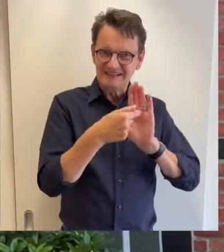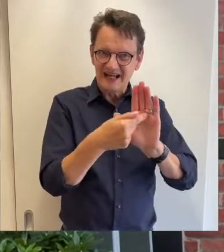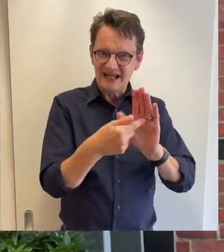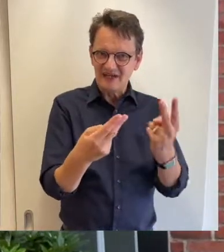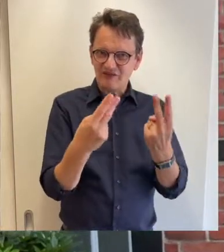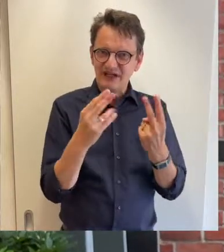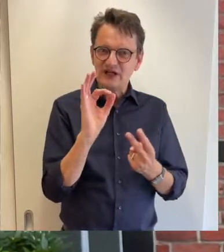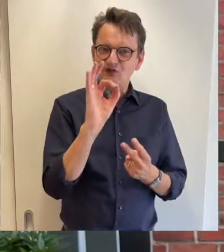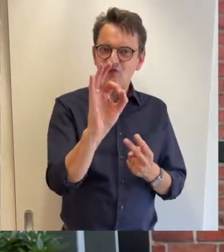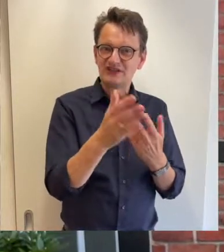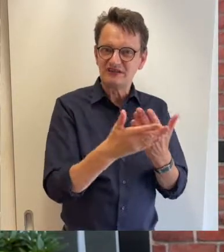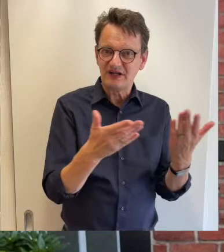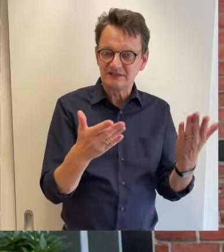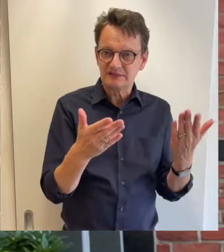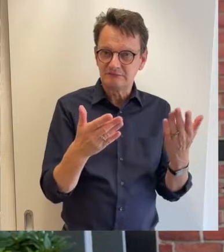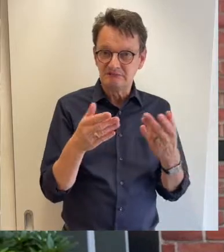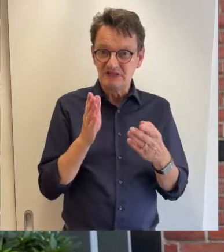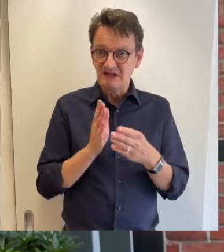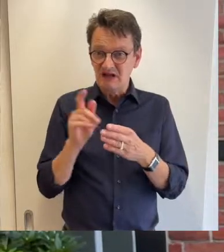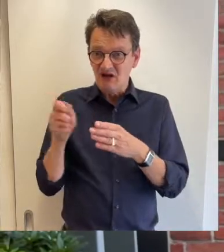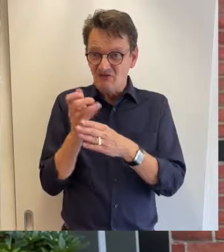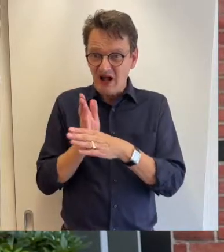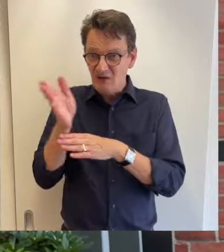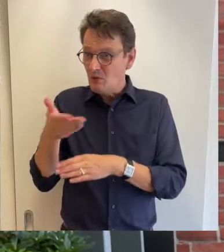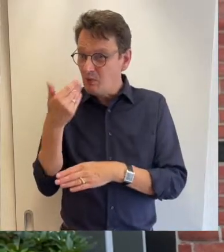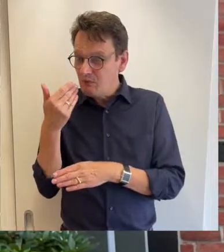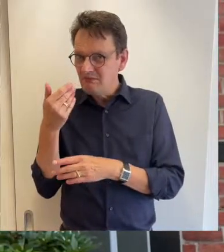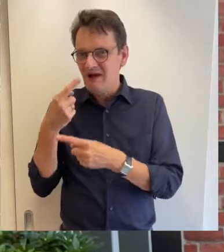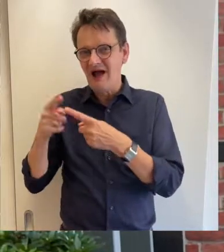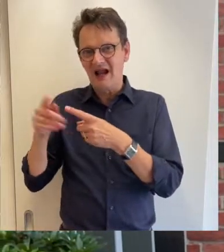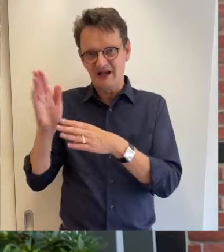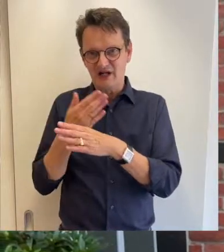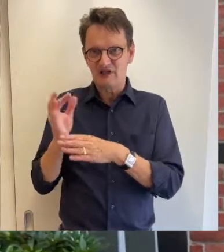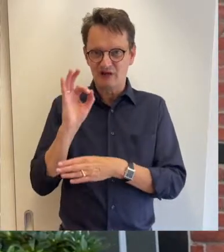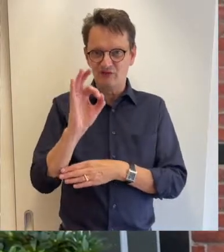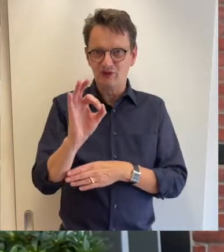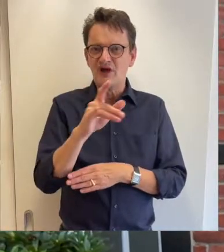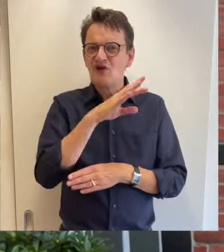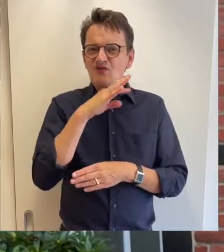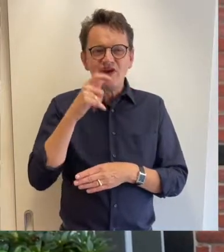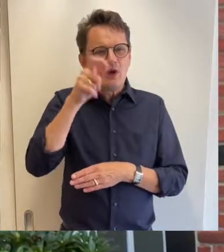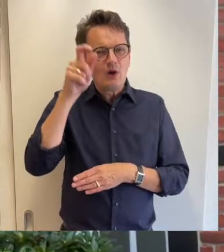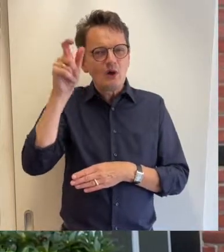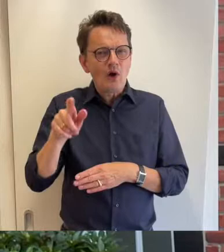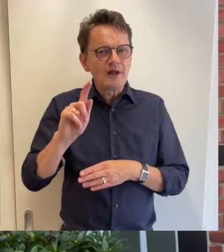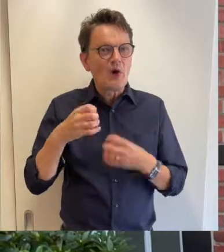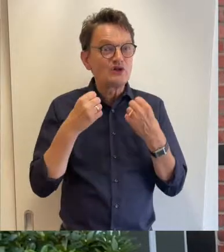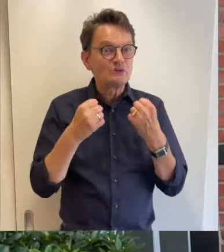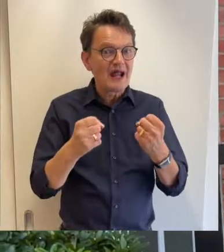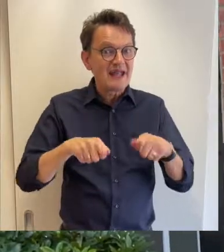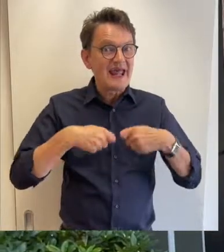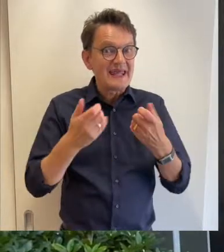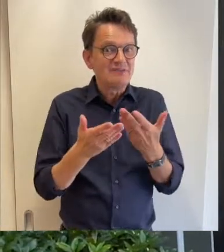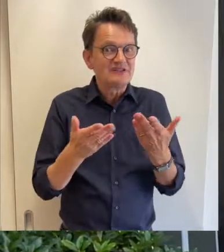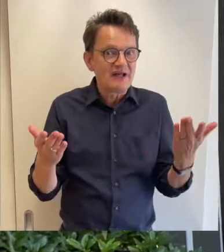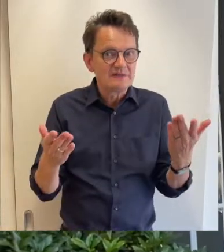Wenn Sie nicht wählen, entscheiden andere. Und es sind auch ganz, ganz viele Leute gespannt auf das Ergebnis dieser Bundestagswahl. Aber erst einmal heißt